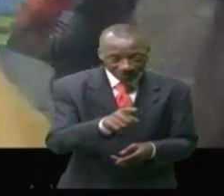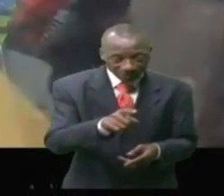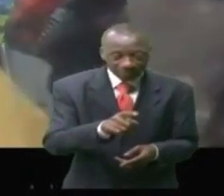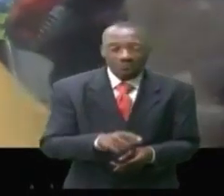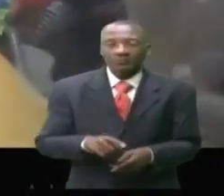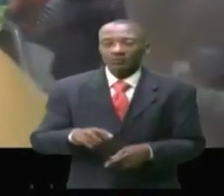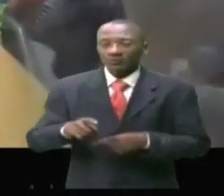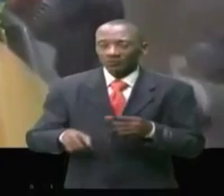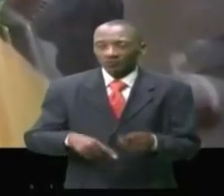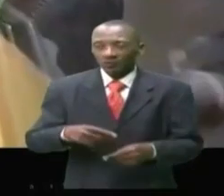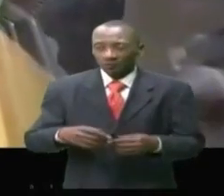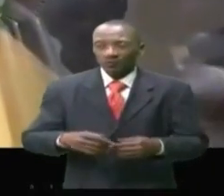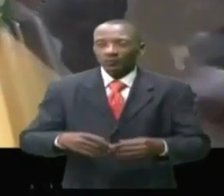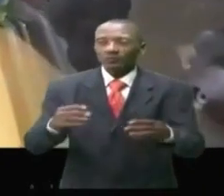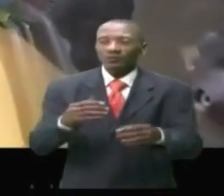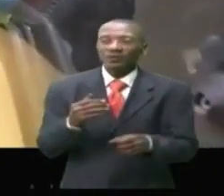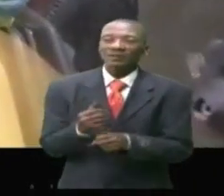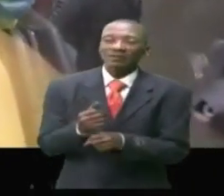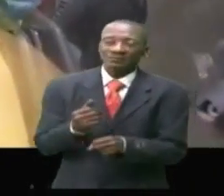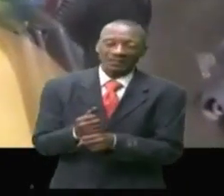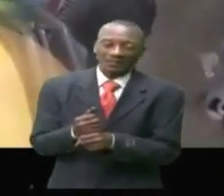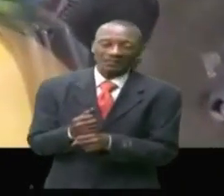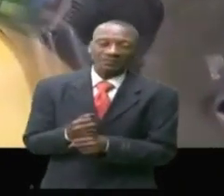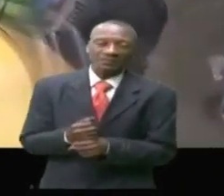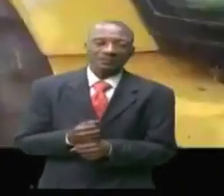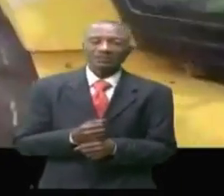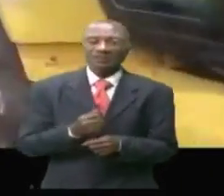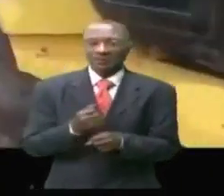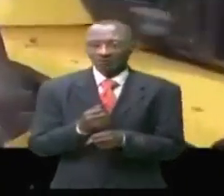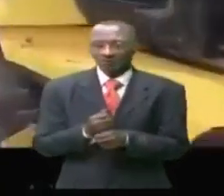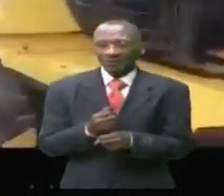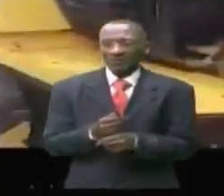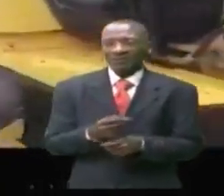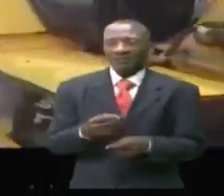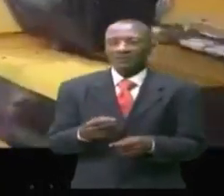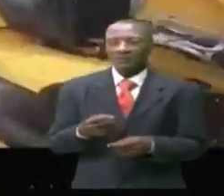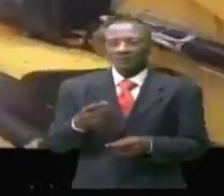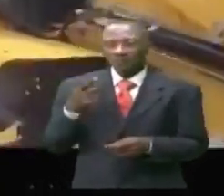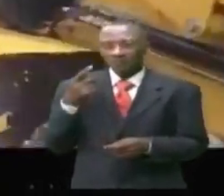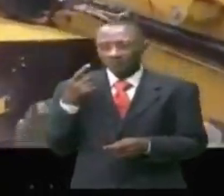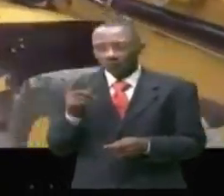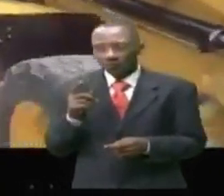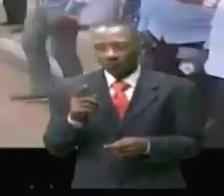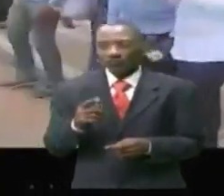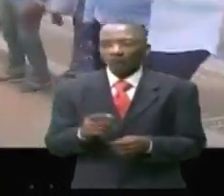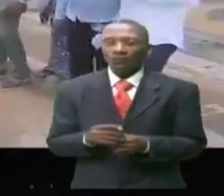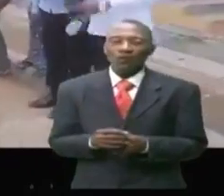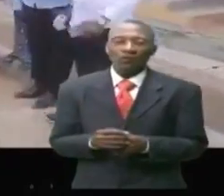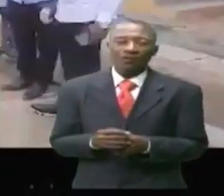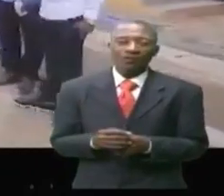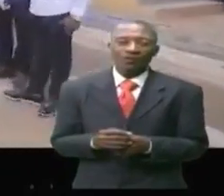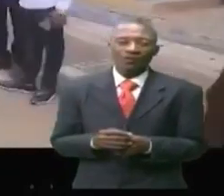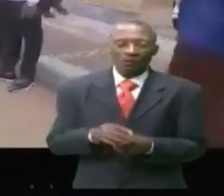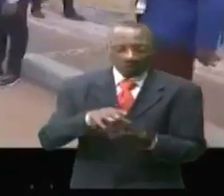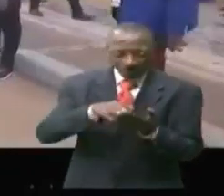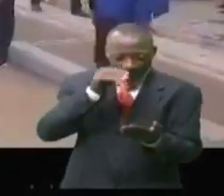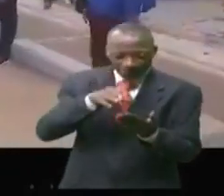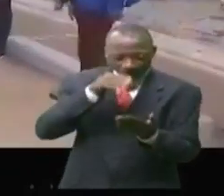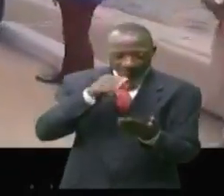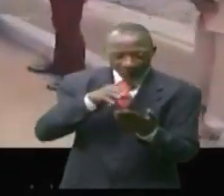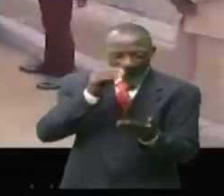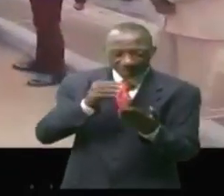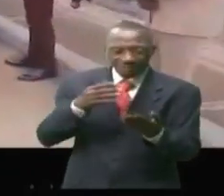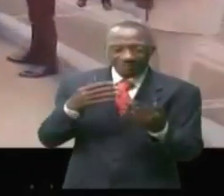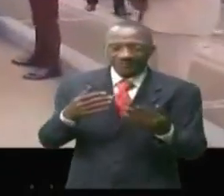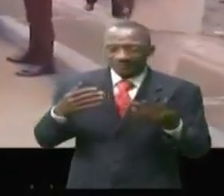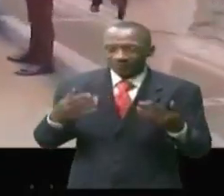apprentissage en engin lourd aux apprenants et remercie la haute hiérarchie de l'INPP. Un sentiment de satisfaction